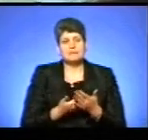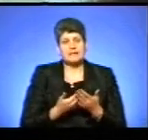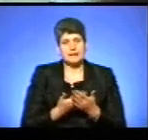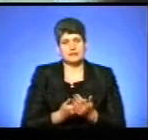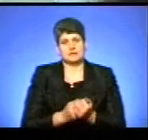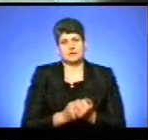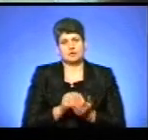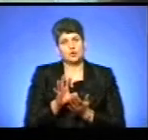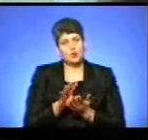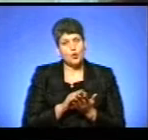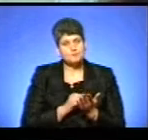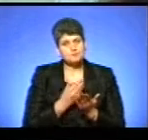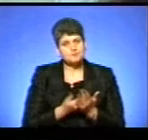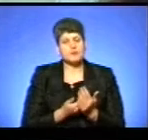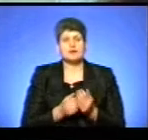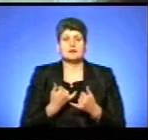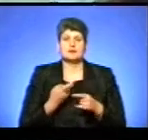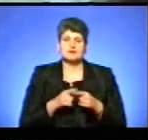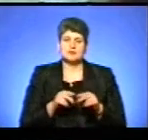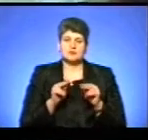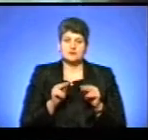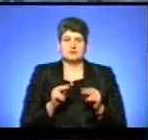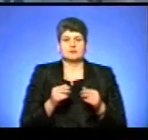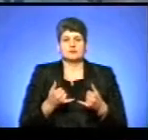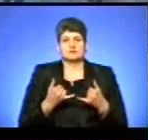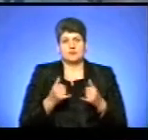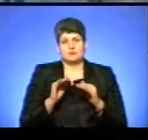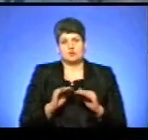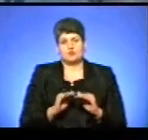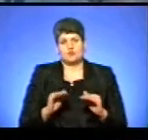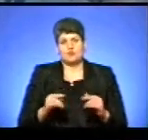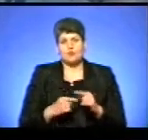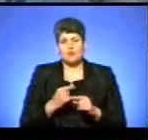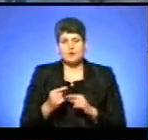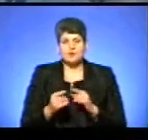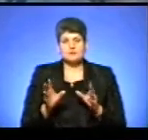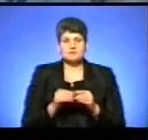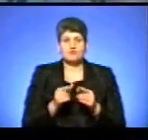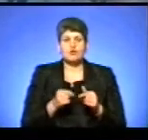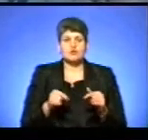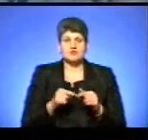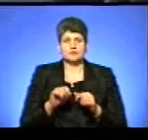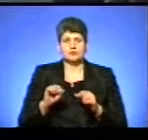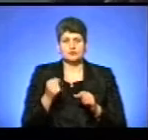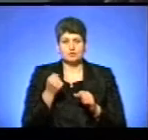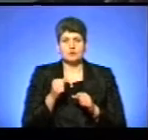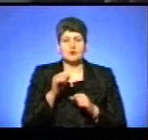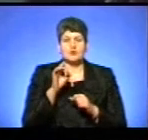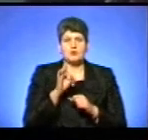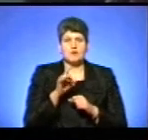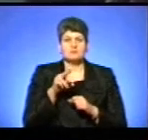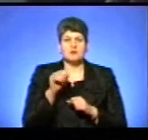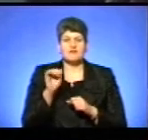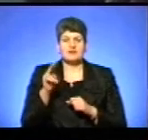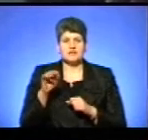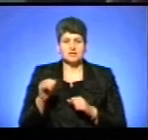це справедливо для молодшого покоління. Співорганізатор чемпіонату – його побратим Роман Павлишин, який